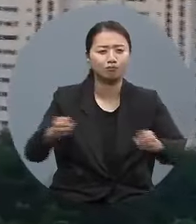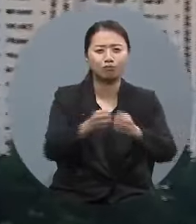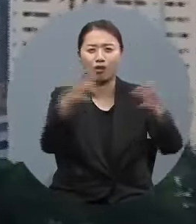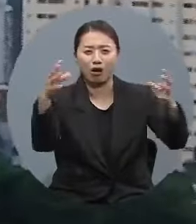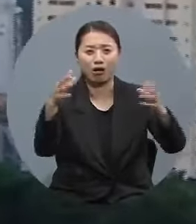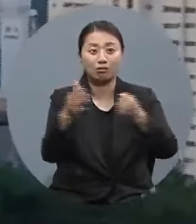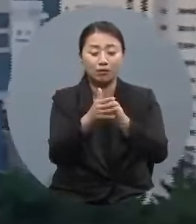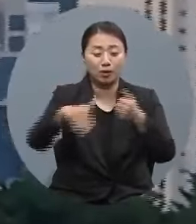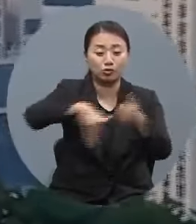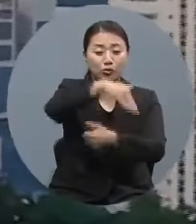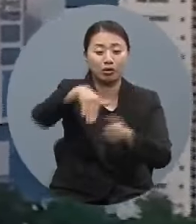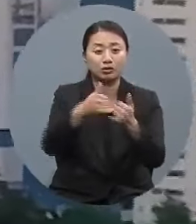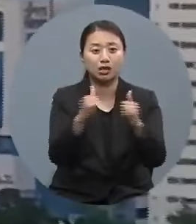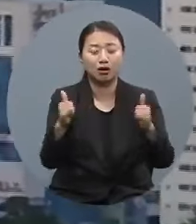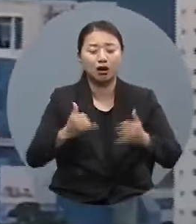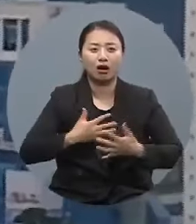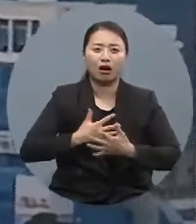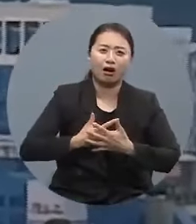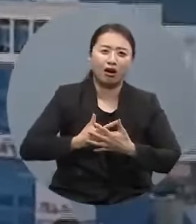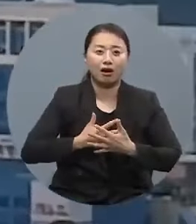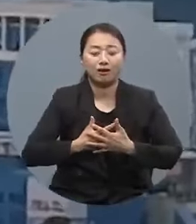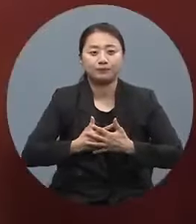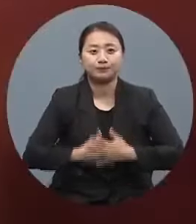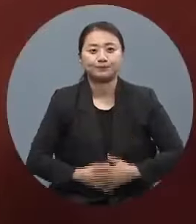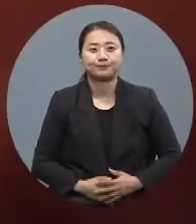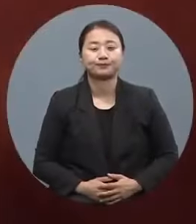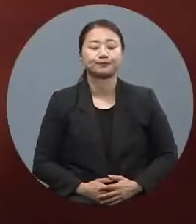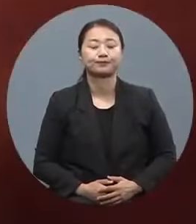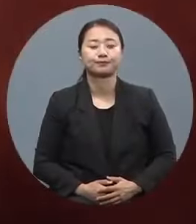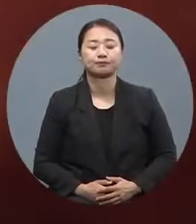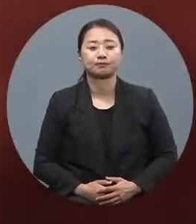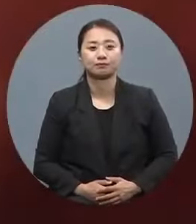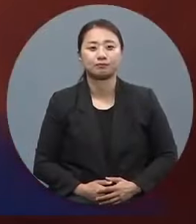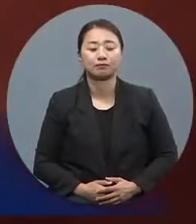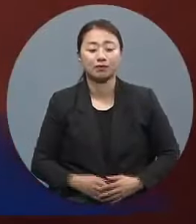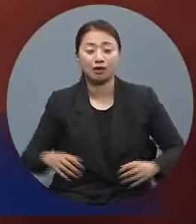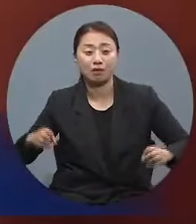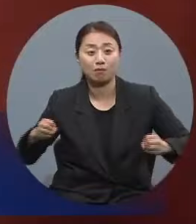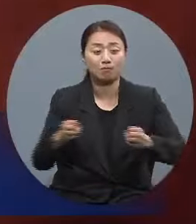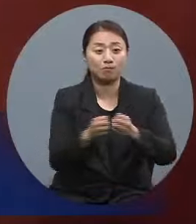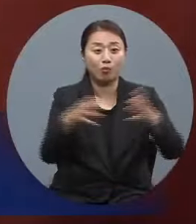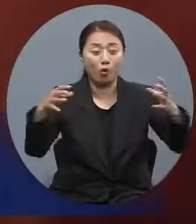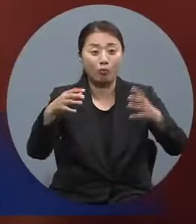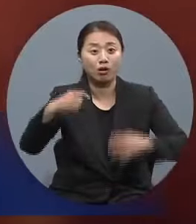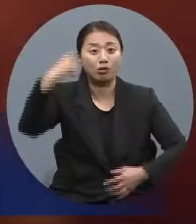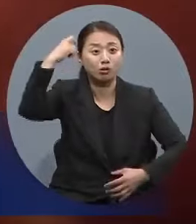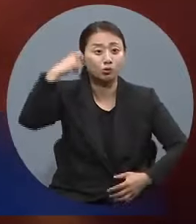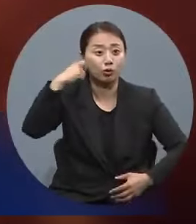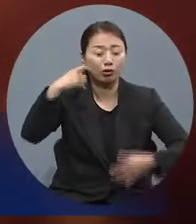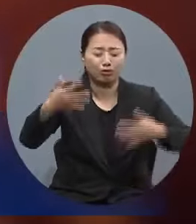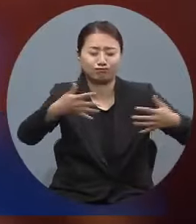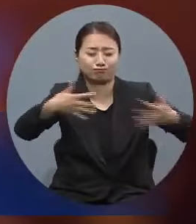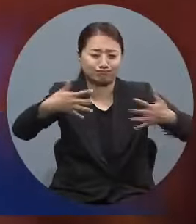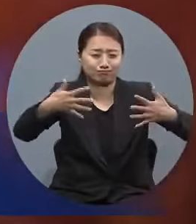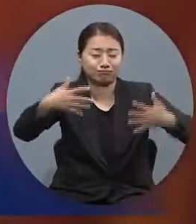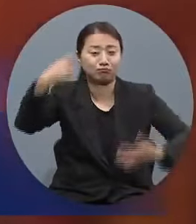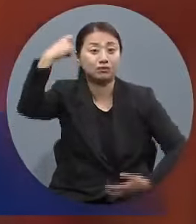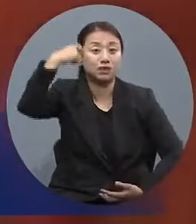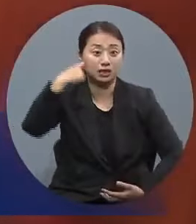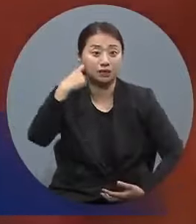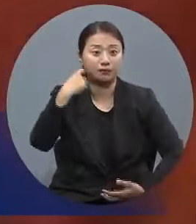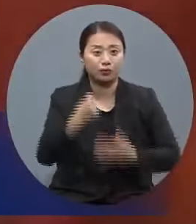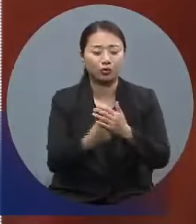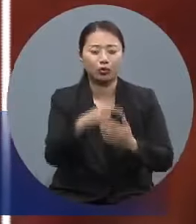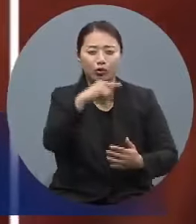사고로 인근 주민들은 불안에 떨어야 했습니다. 예, 폭발할 뭐 그런 느낌도 들고